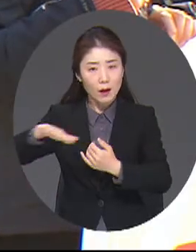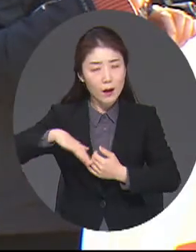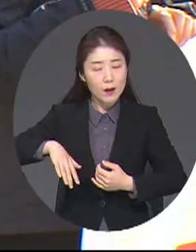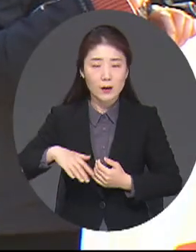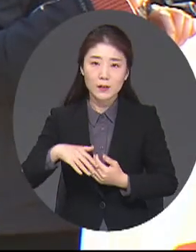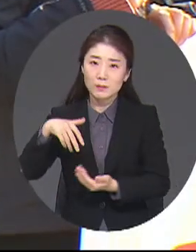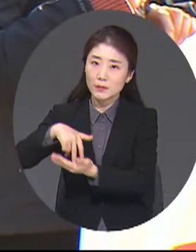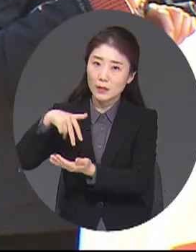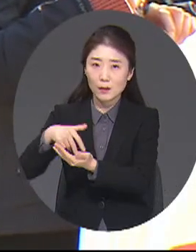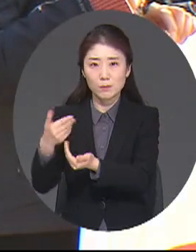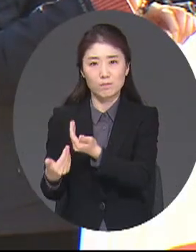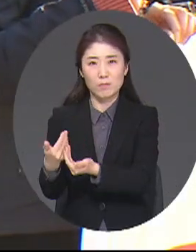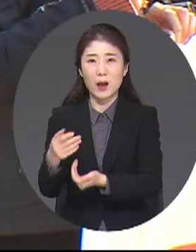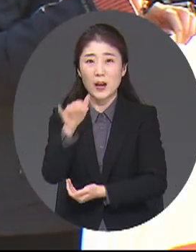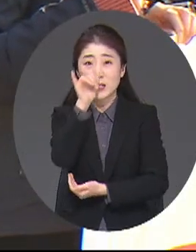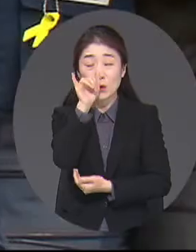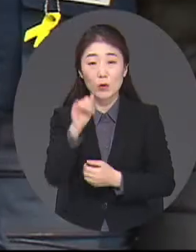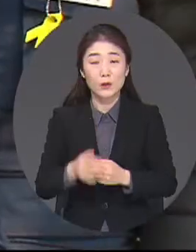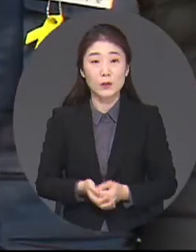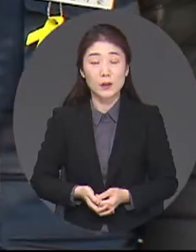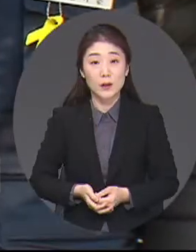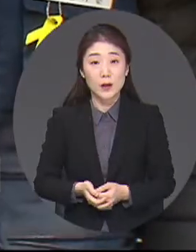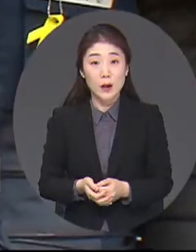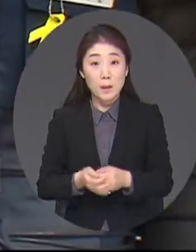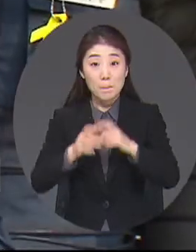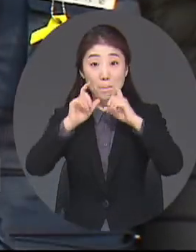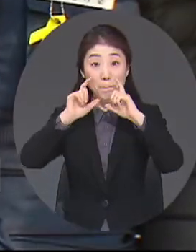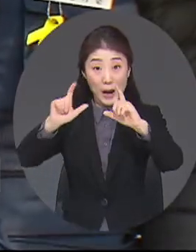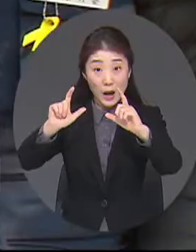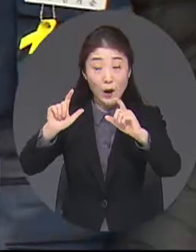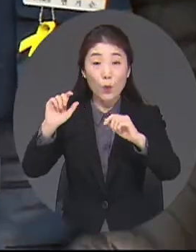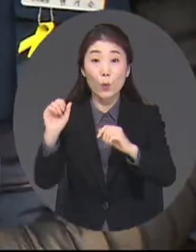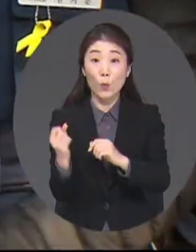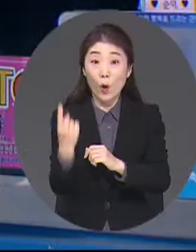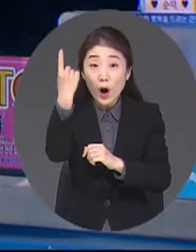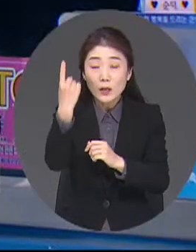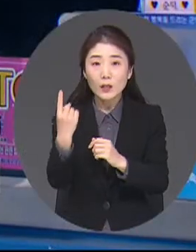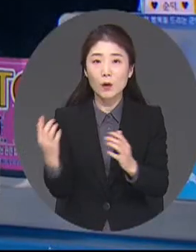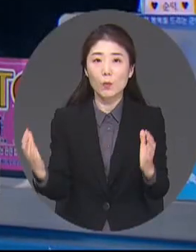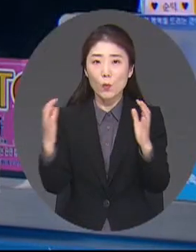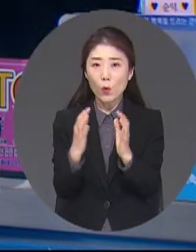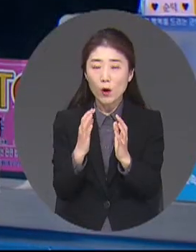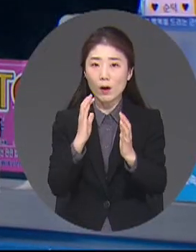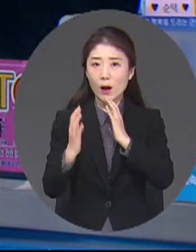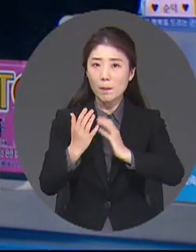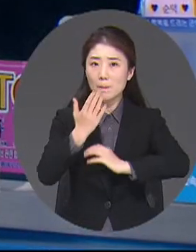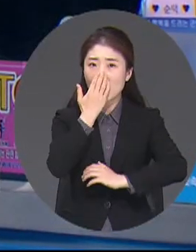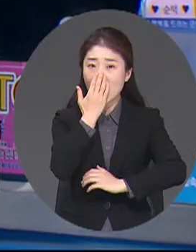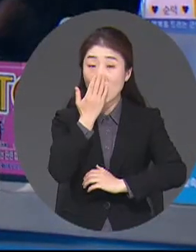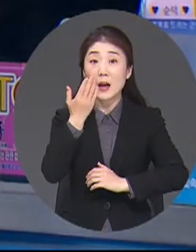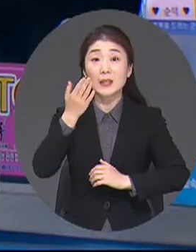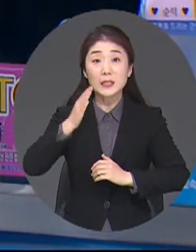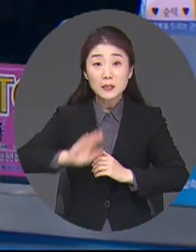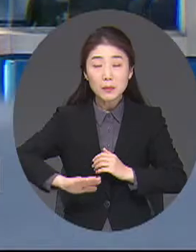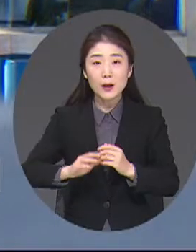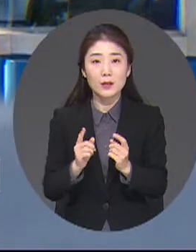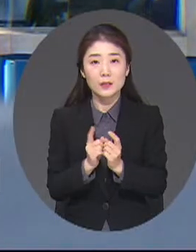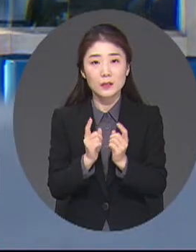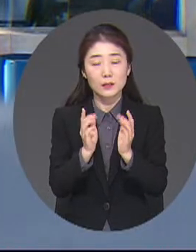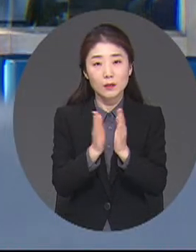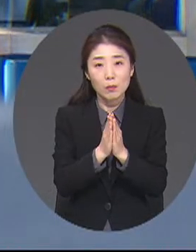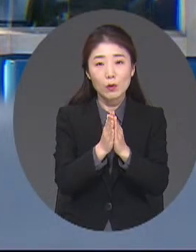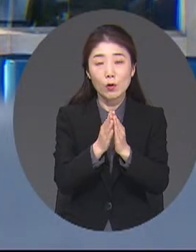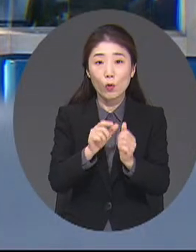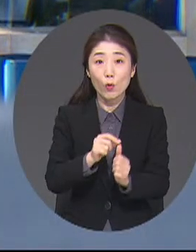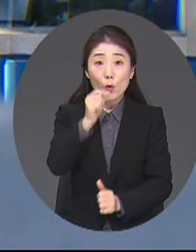없었습니다 이번 판결로 노조는 원천과 협주 있게 됐지만 정작 직접 고용의